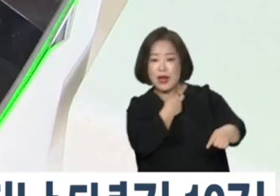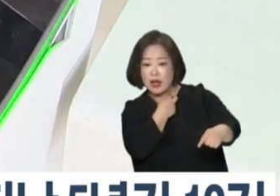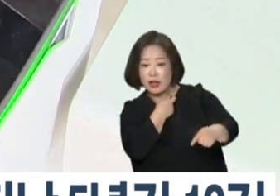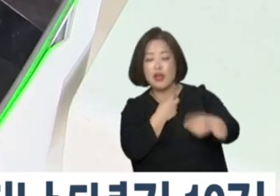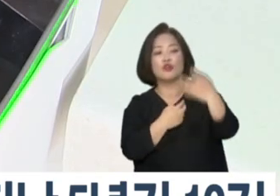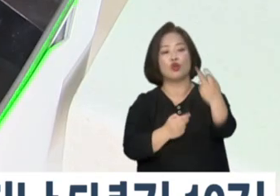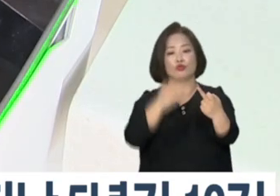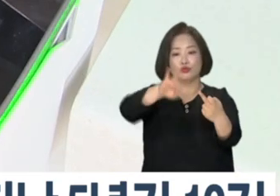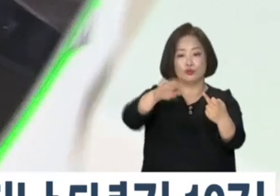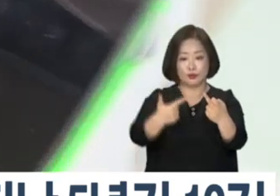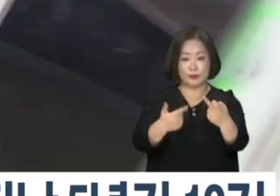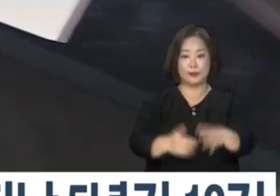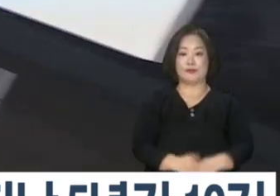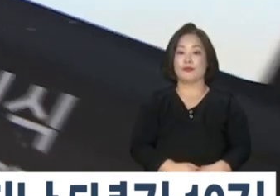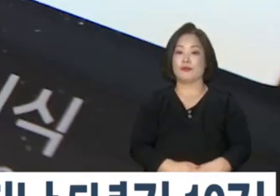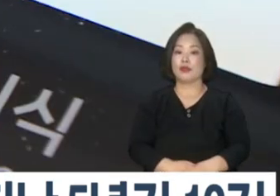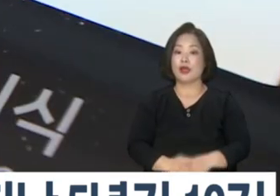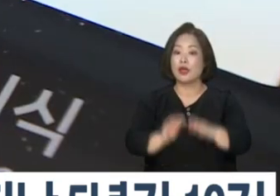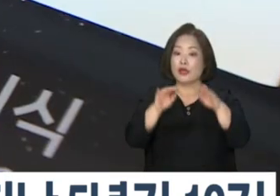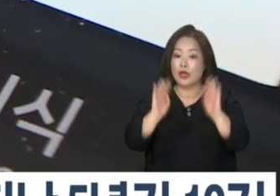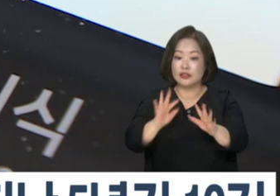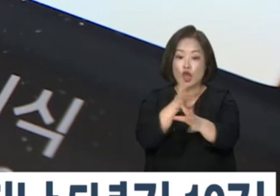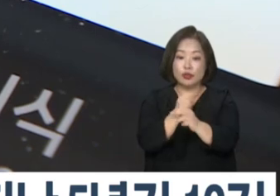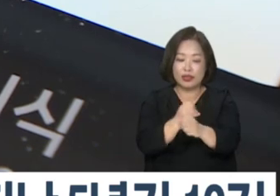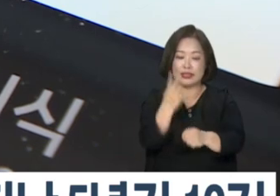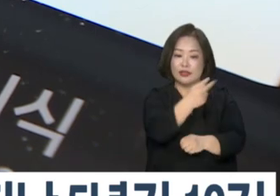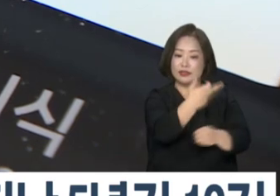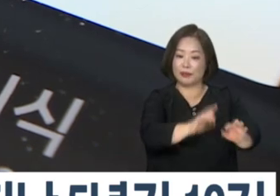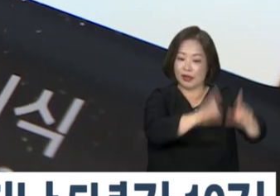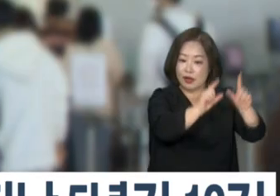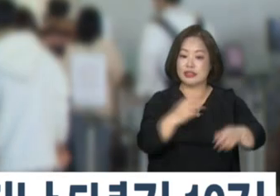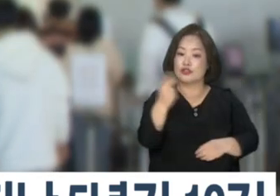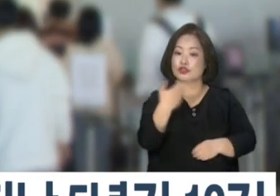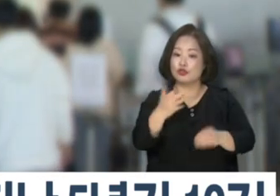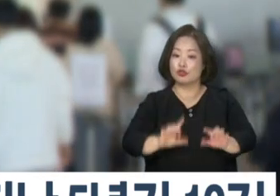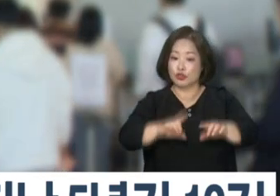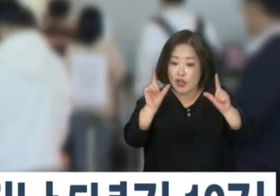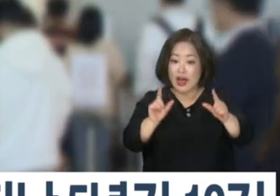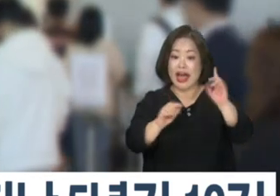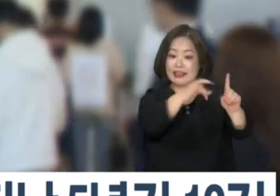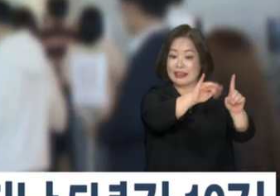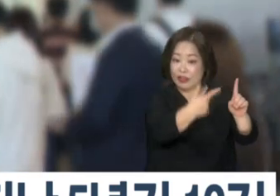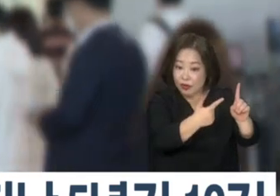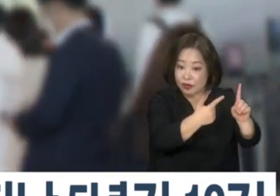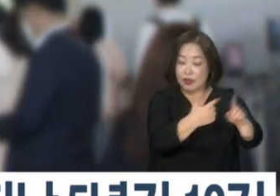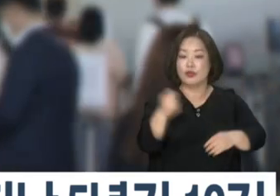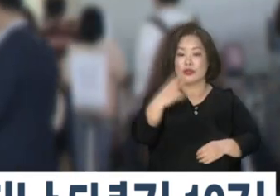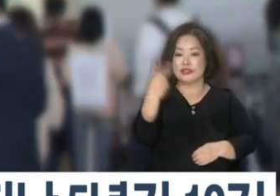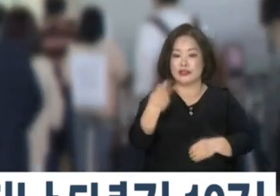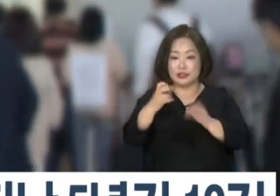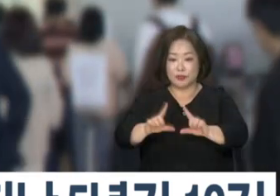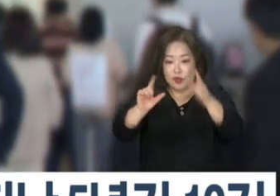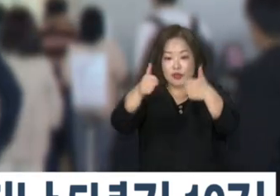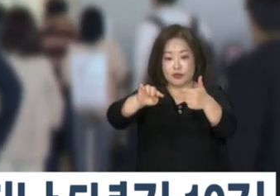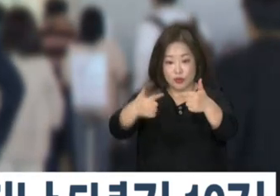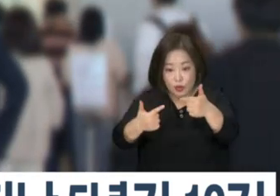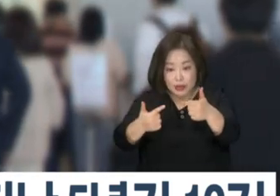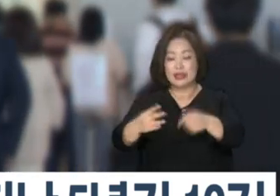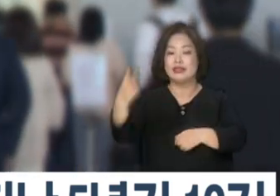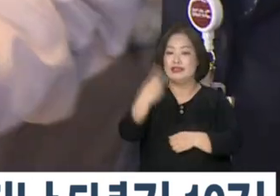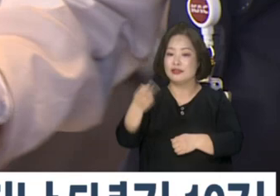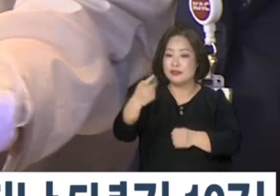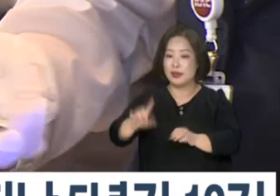총 건입니다 연도별로는 2018년과 2019년에 각각 한 건 2020년 건